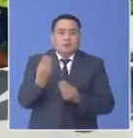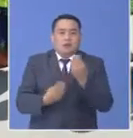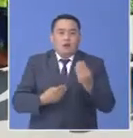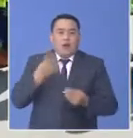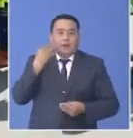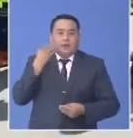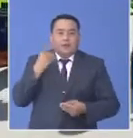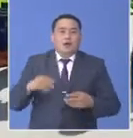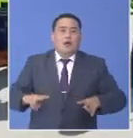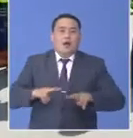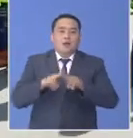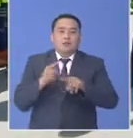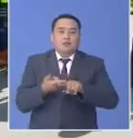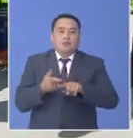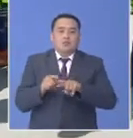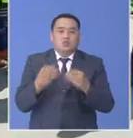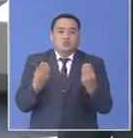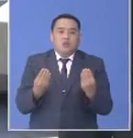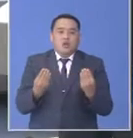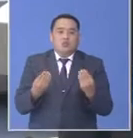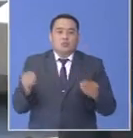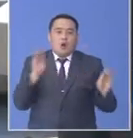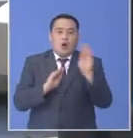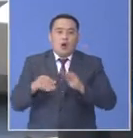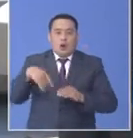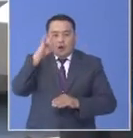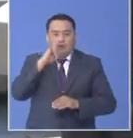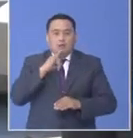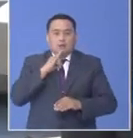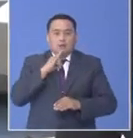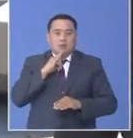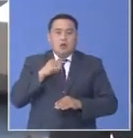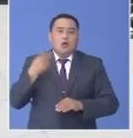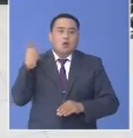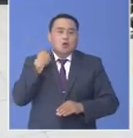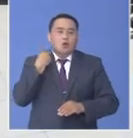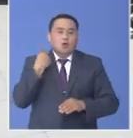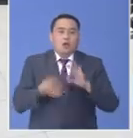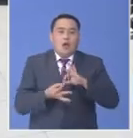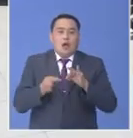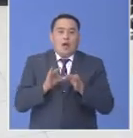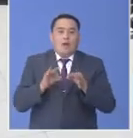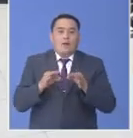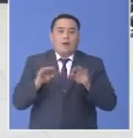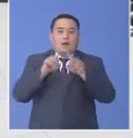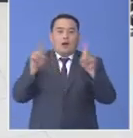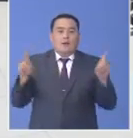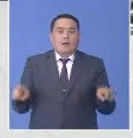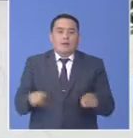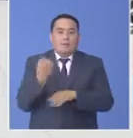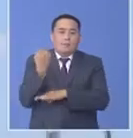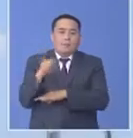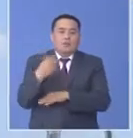Астане. На этот раз мотоциклы байкеров, украшенные символикой Казахстана, Лондонской Олимпиады и плакатами с изображением казахстанских